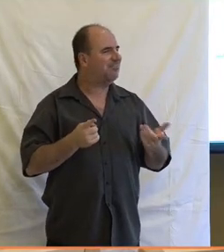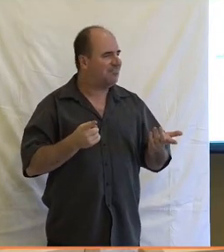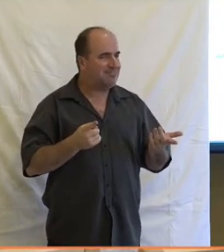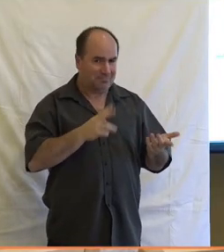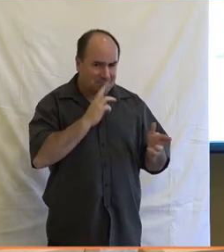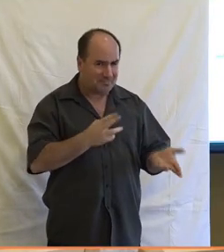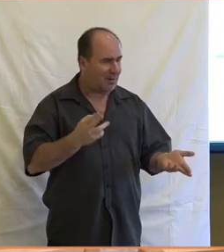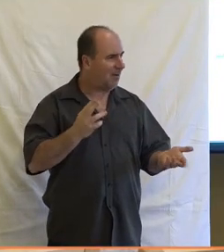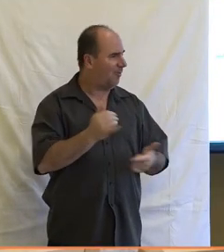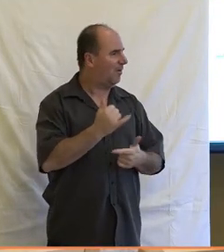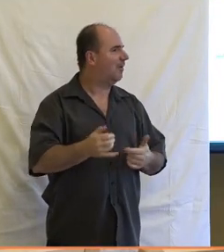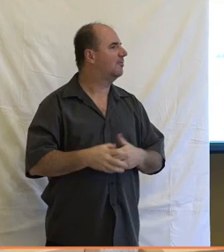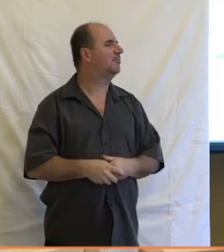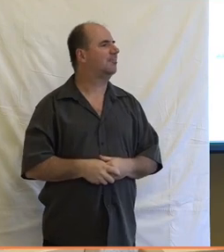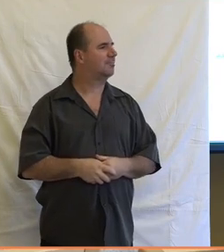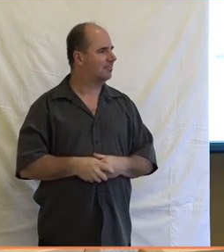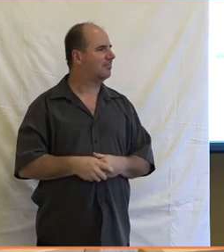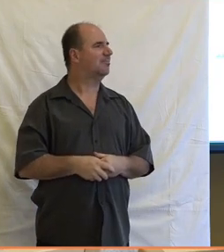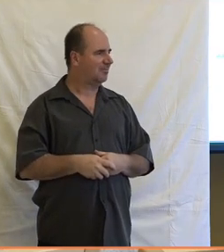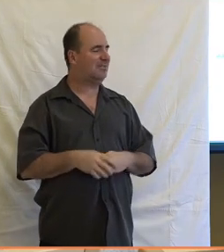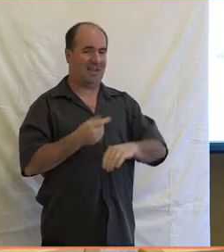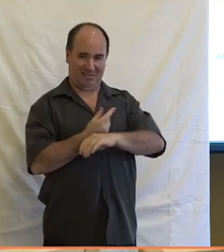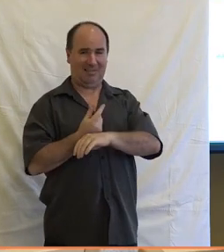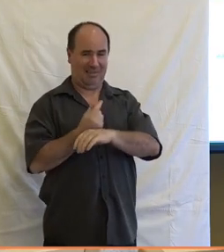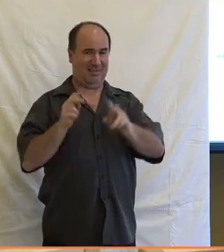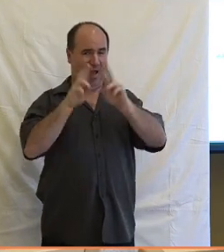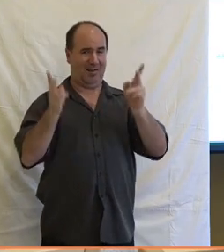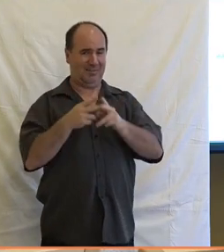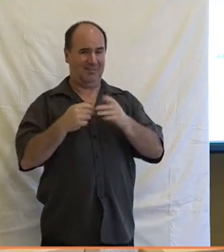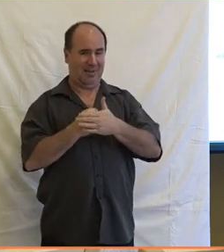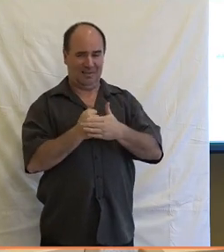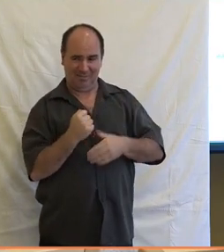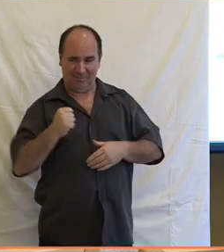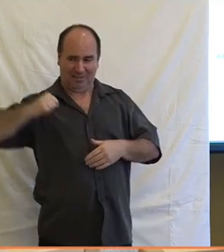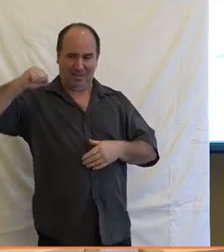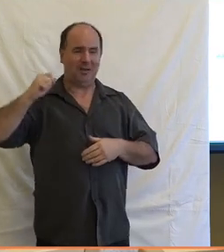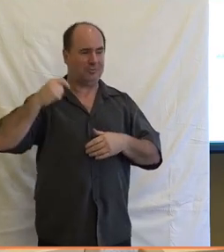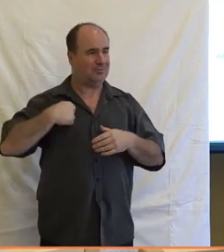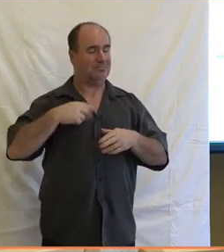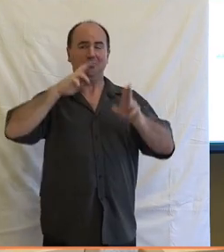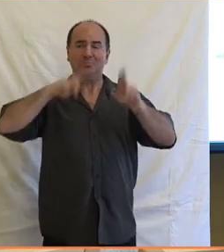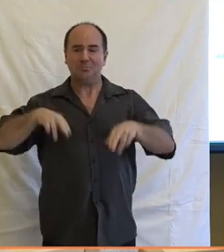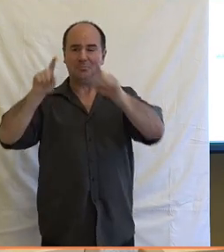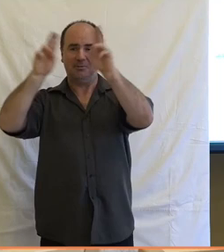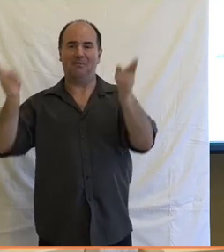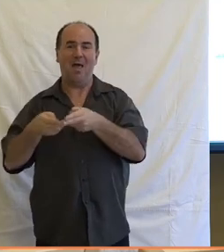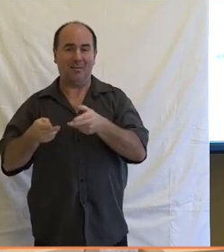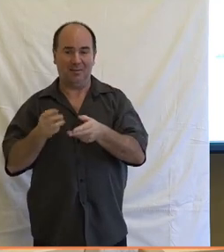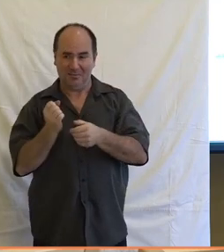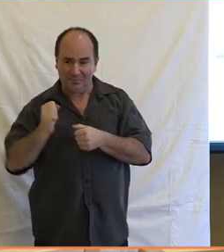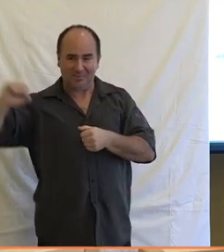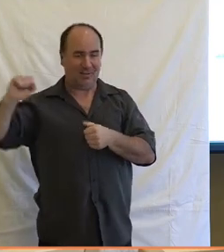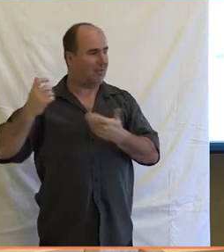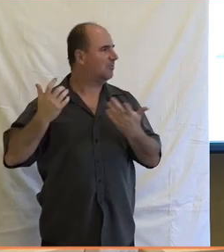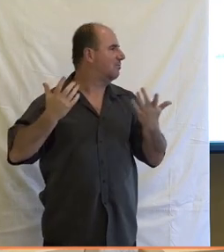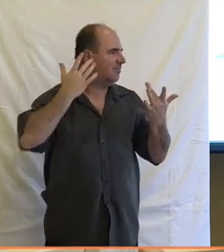Svým způsobem je to otázka, jestli ten fyzický, vlastně digitální svět nevytlačí i v tomto ten svět fyzický. Kdo? Já možná to řeknu.